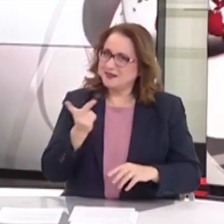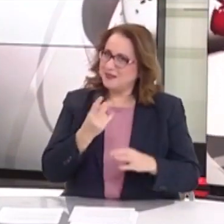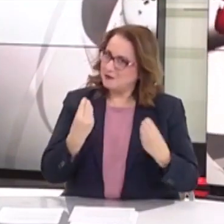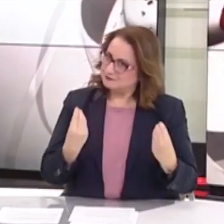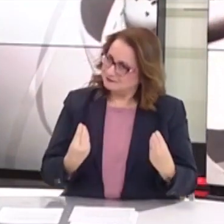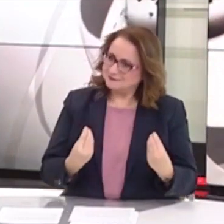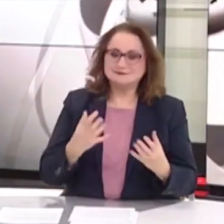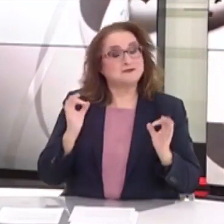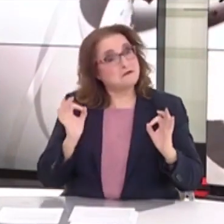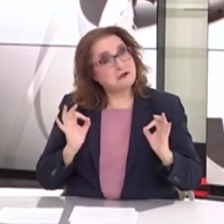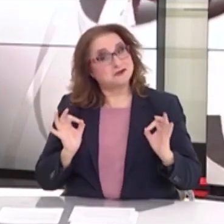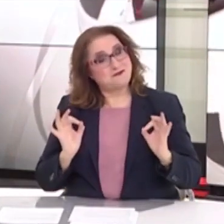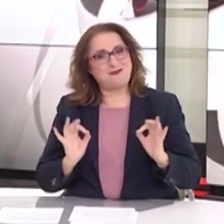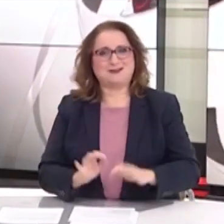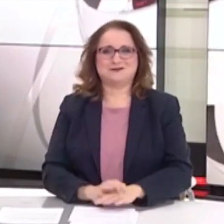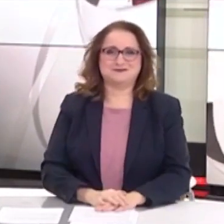Βεβαίως.